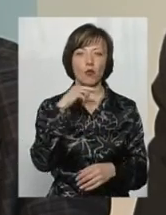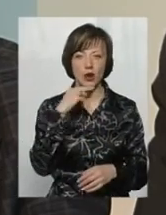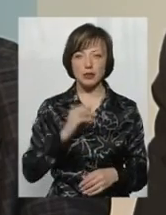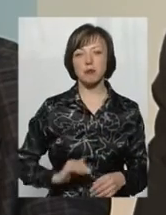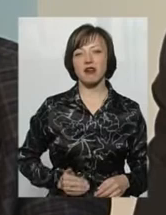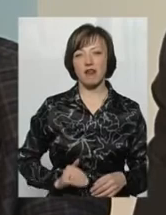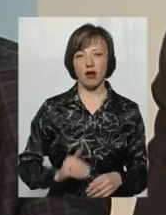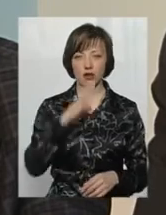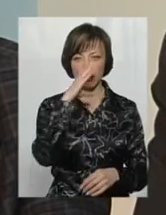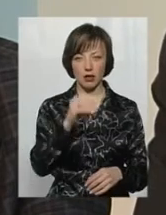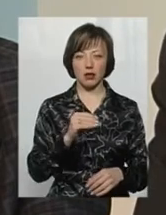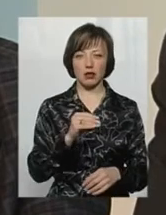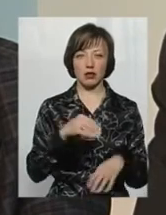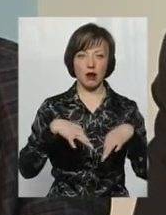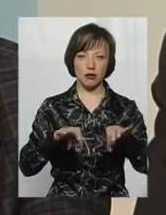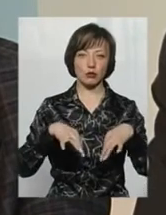Я маю на увазі приватний транспорт.